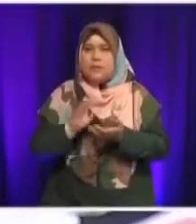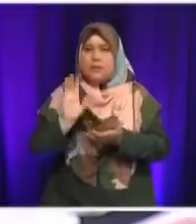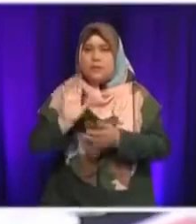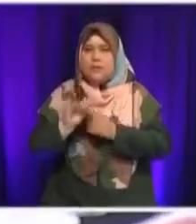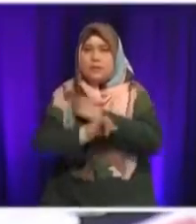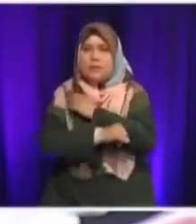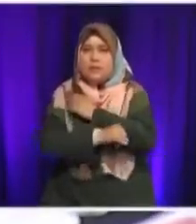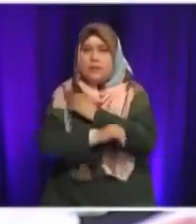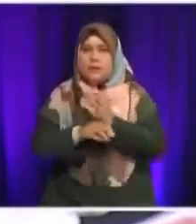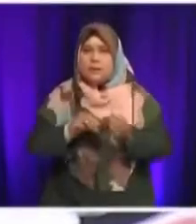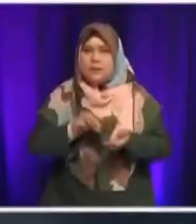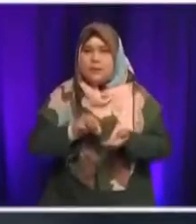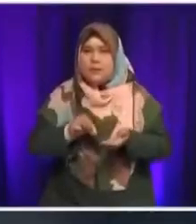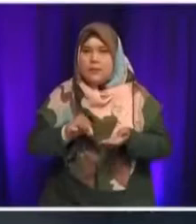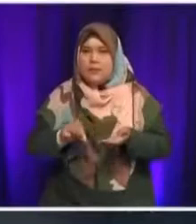keliling